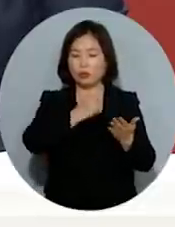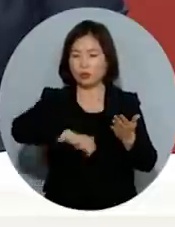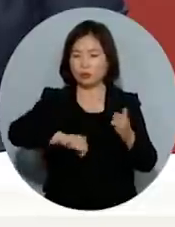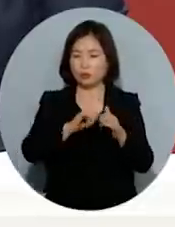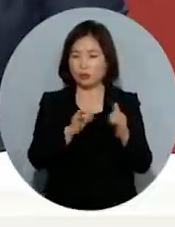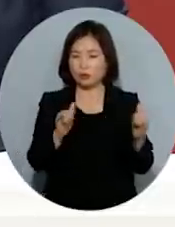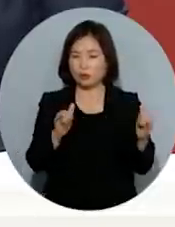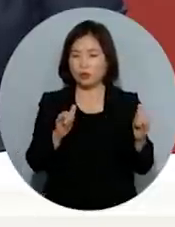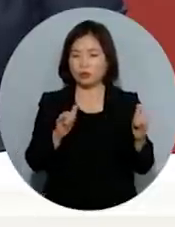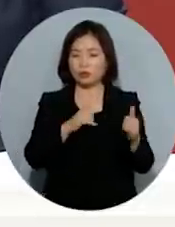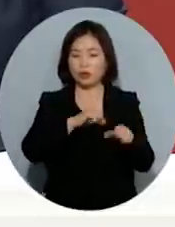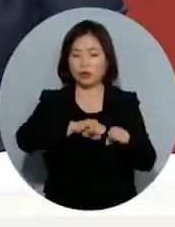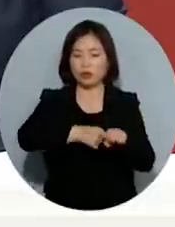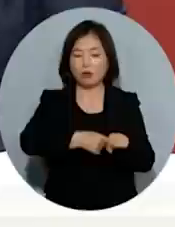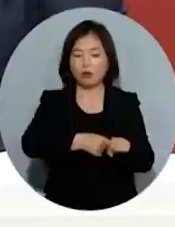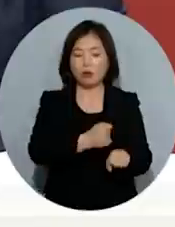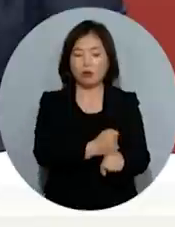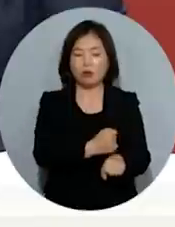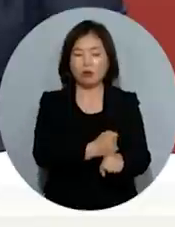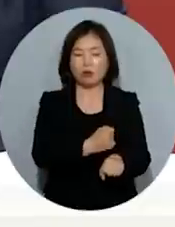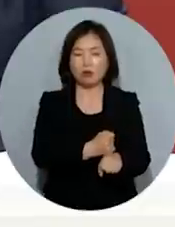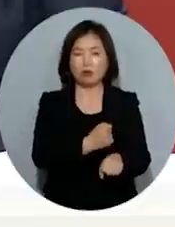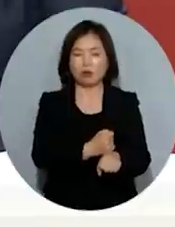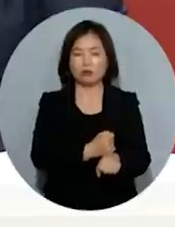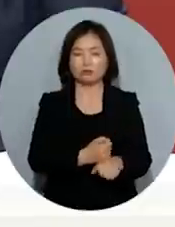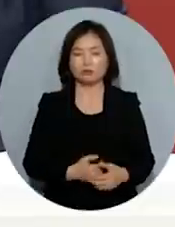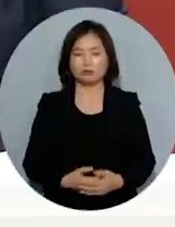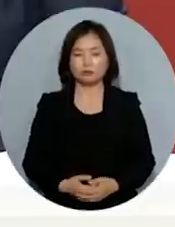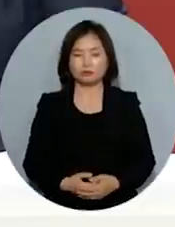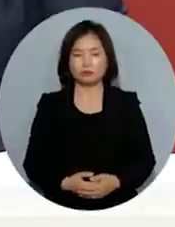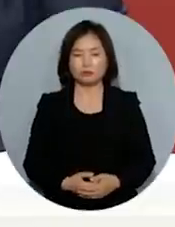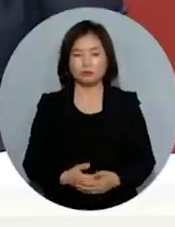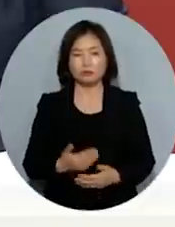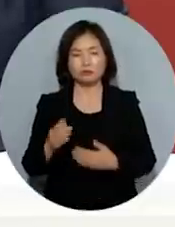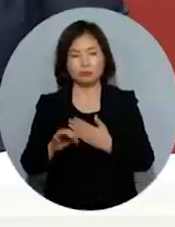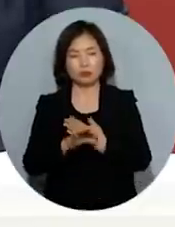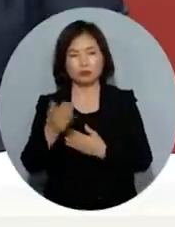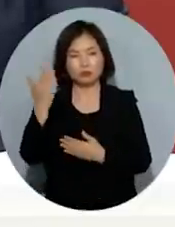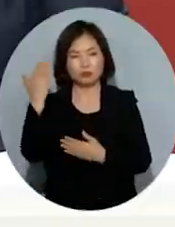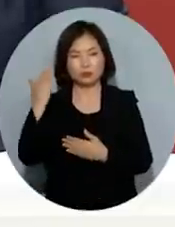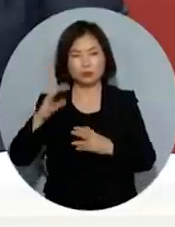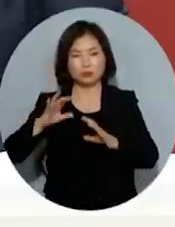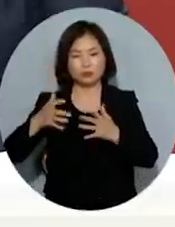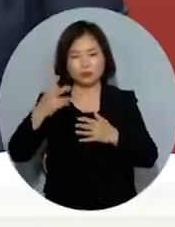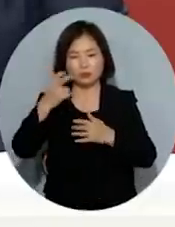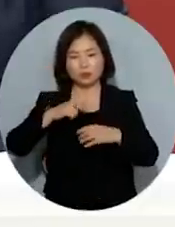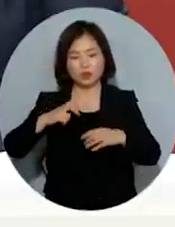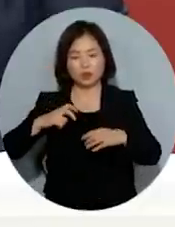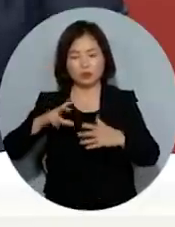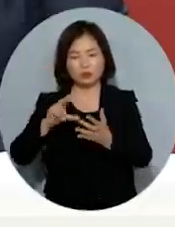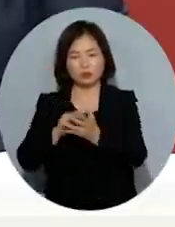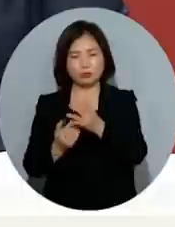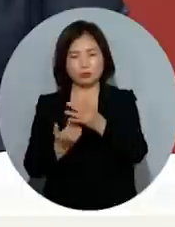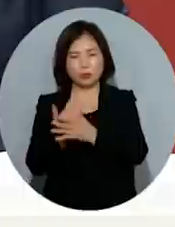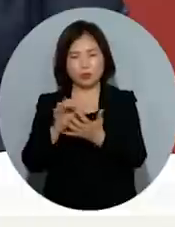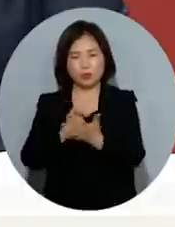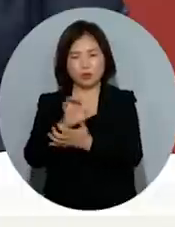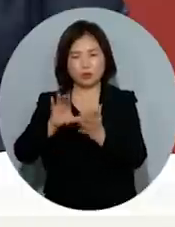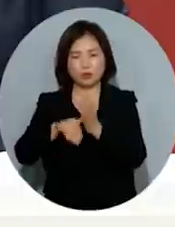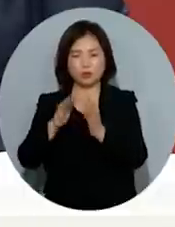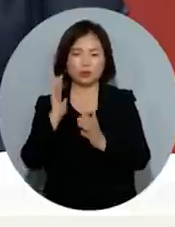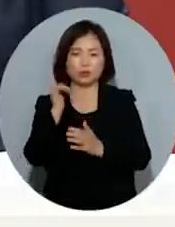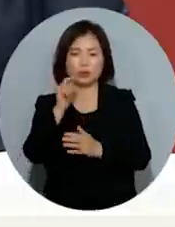사람들은 다 사법 처리가 되지 않겠나 하는 생각을 하고 있습니다. 그러면 지난번에 국정농단 사태 때 대통령이